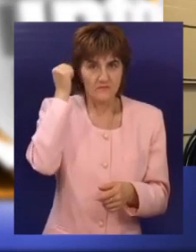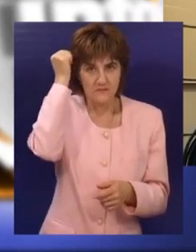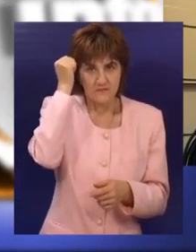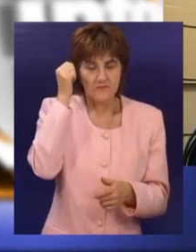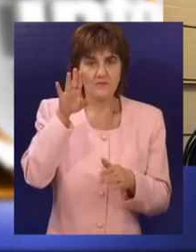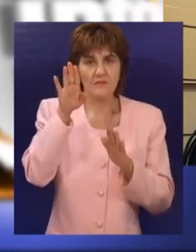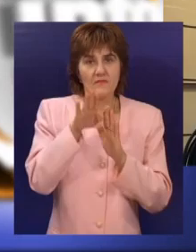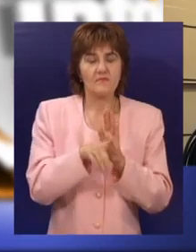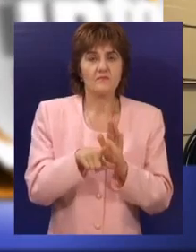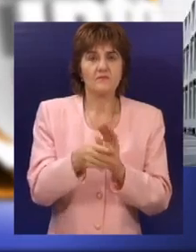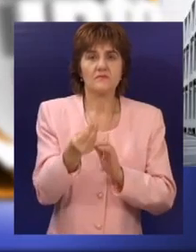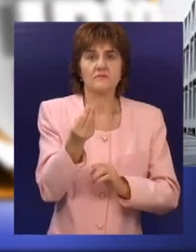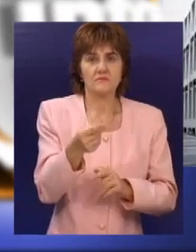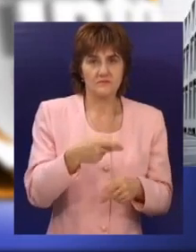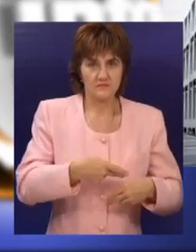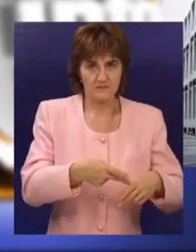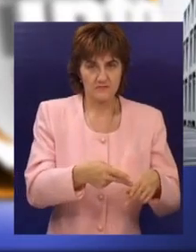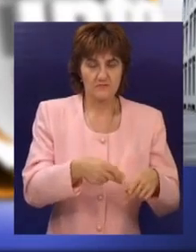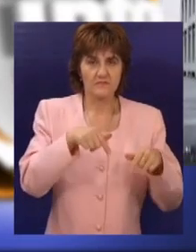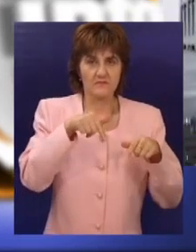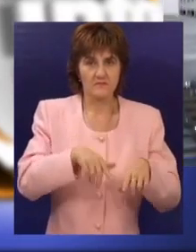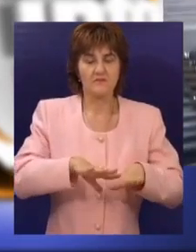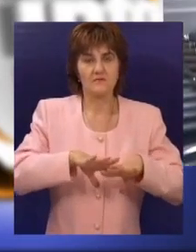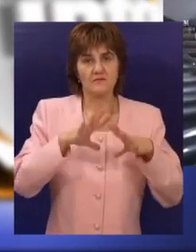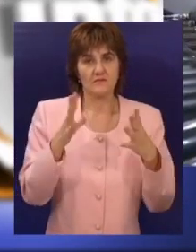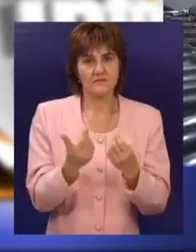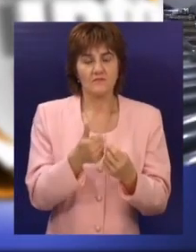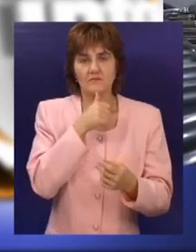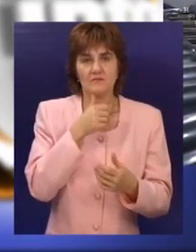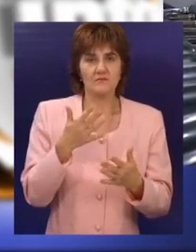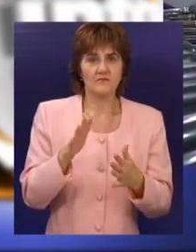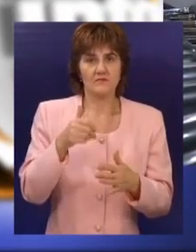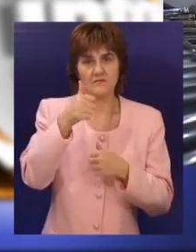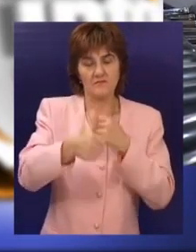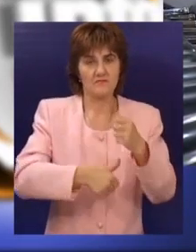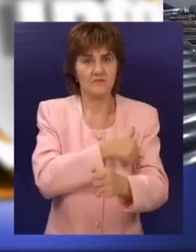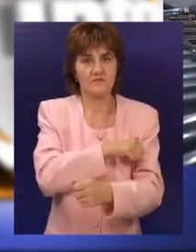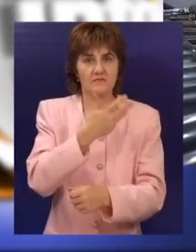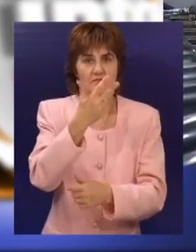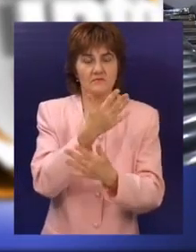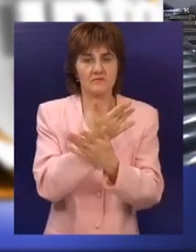a manji deo u Srbiju. Planirani godišnji bruto prihod je 4 miliona evra.